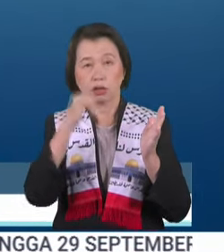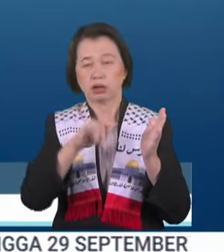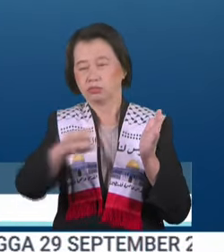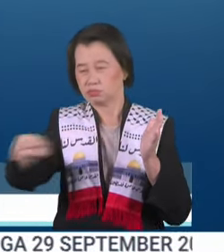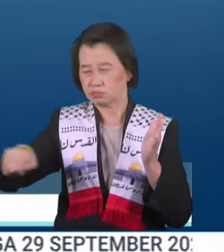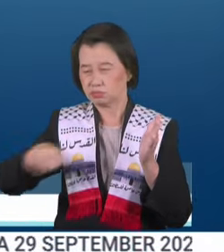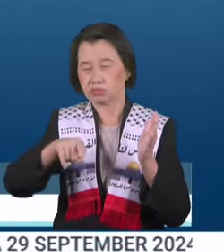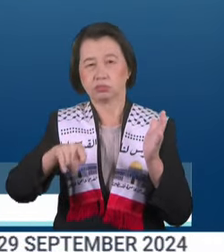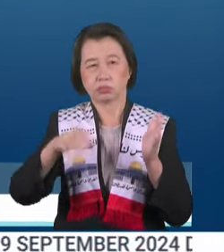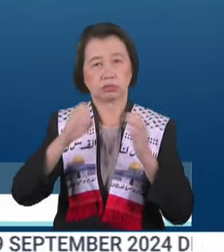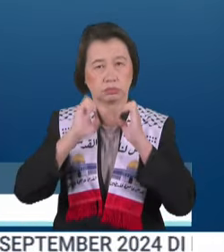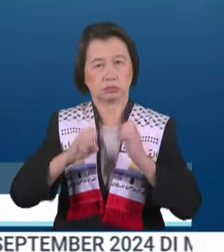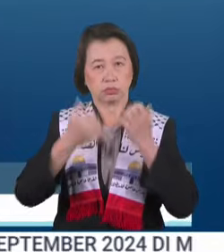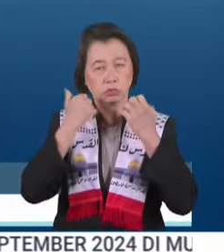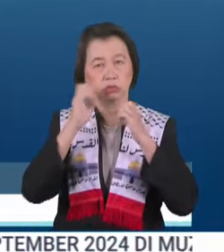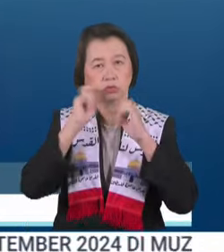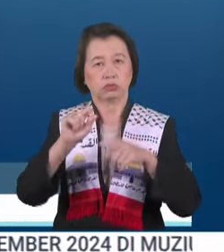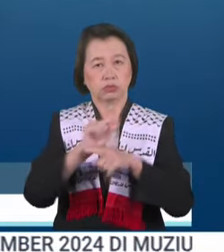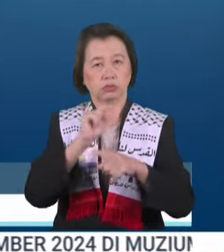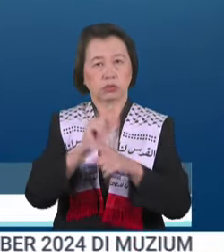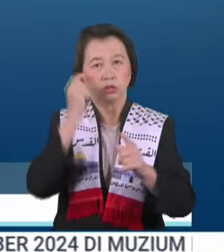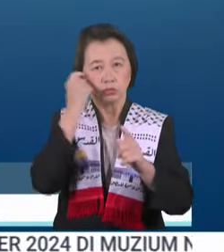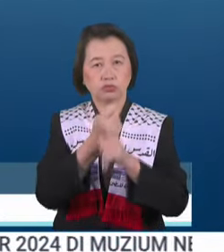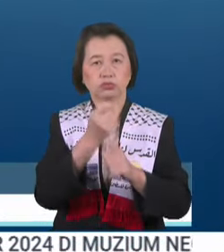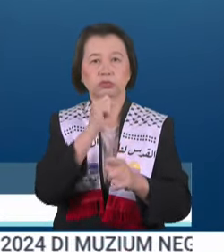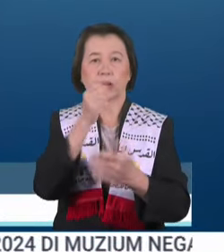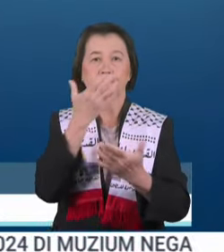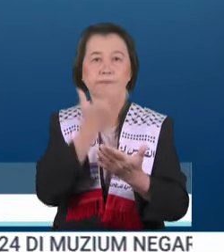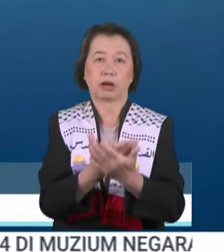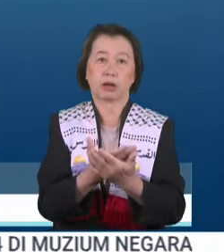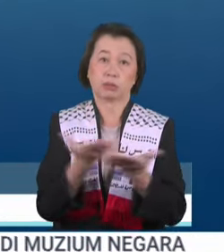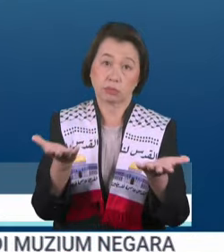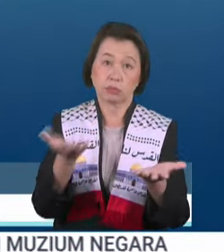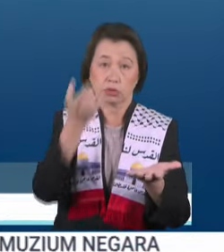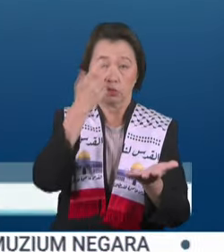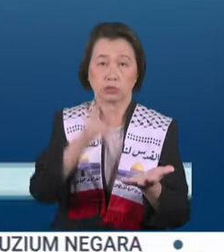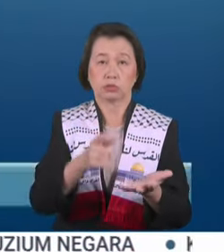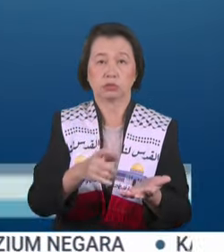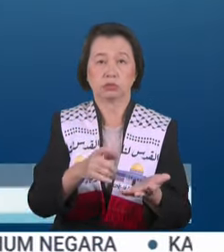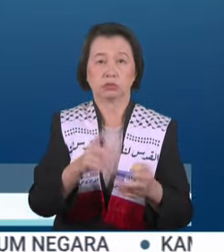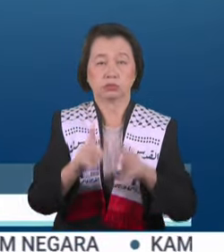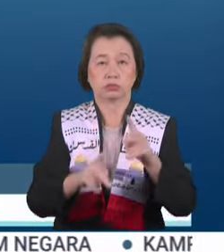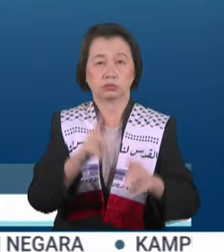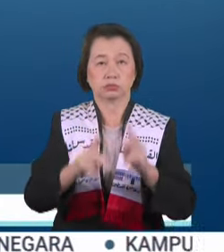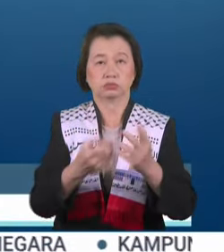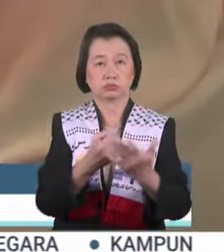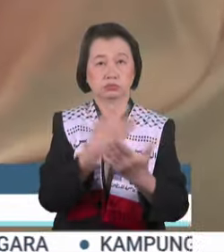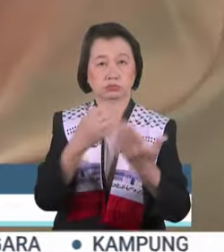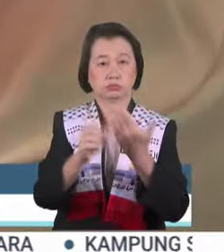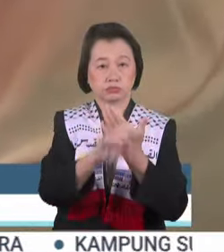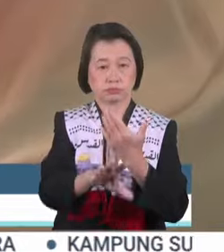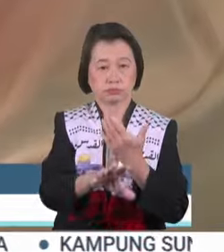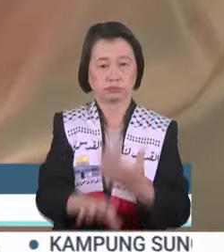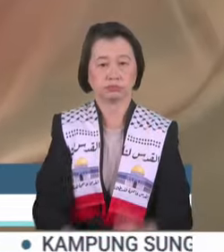mereka yang mempunyai kebolehan untuk menggunakannya untuk tujuan yang tidak baik kepada pengguna media sosial.